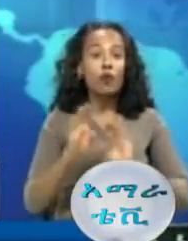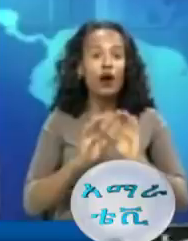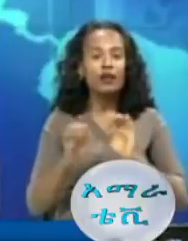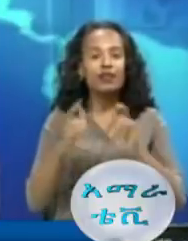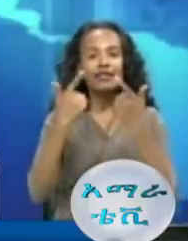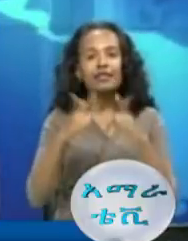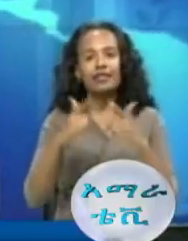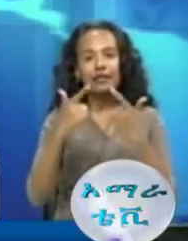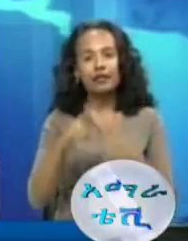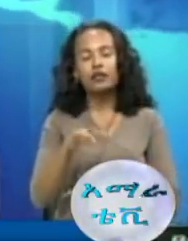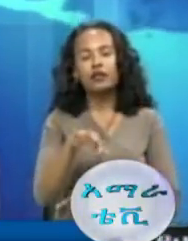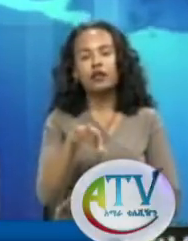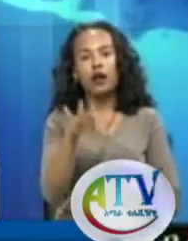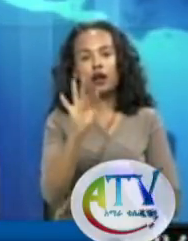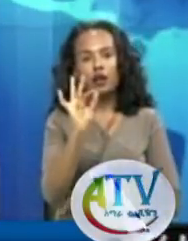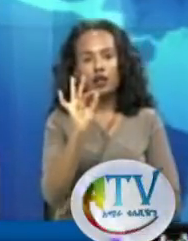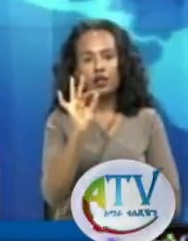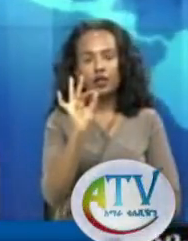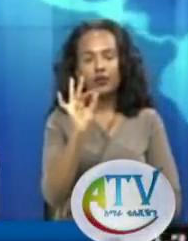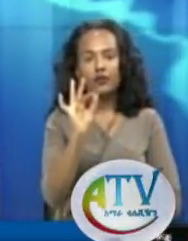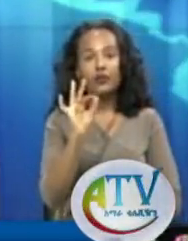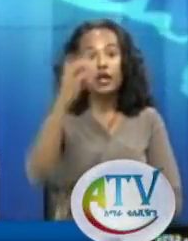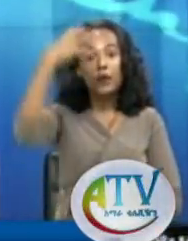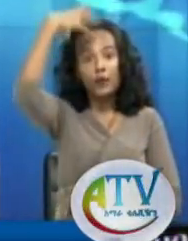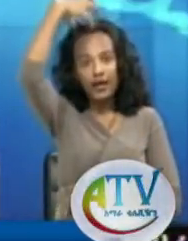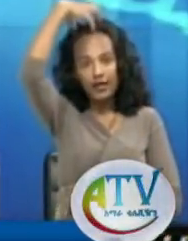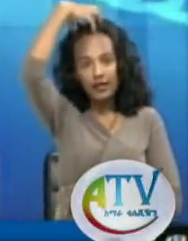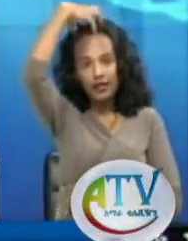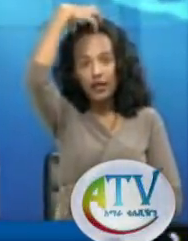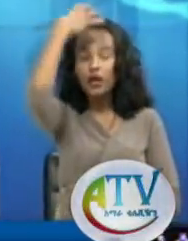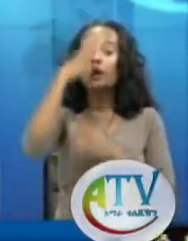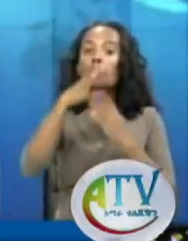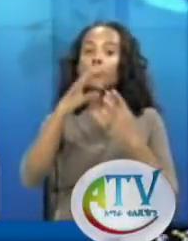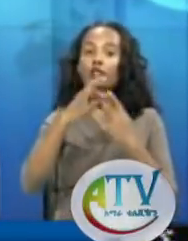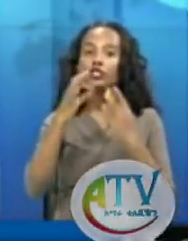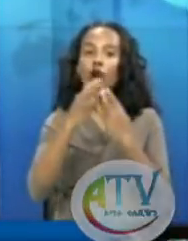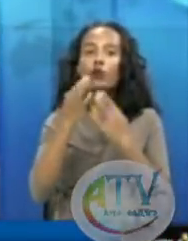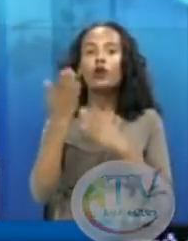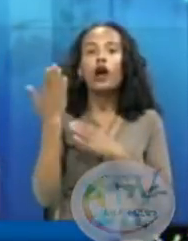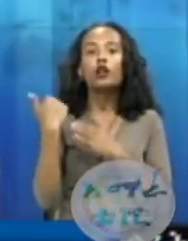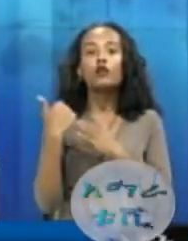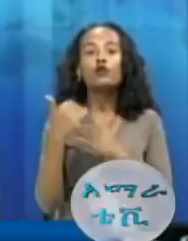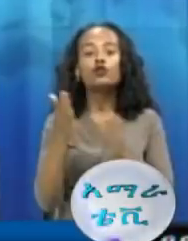እድል እናገኛለን። መንግስት ምርጫው ያለፉ